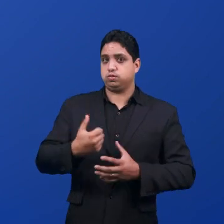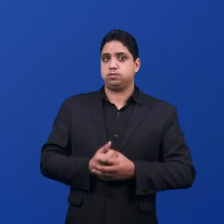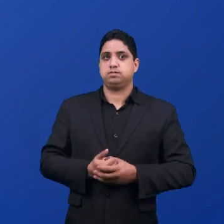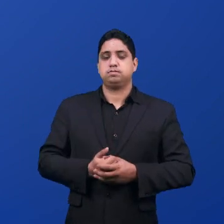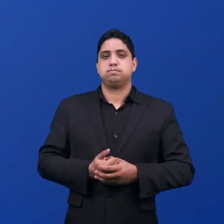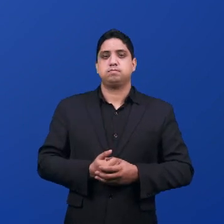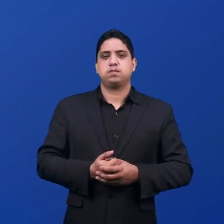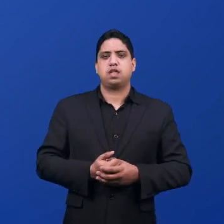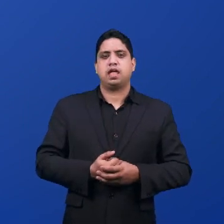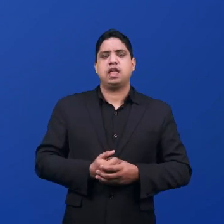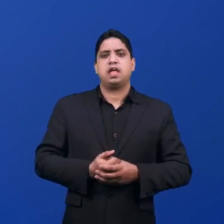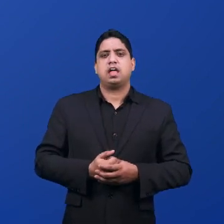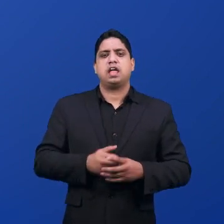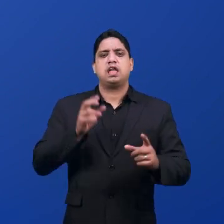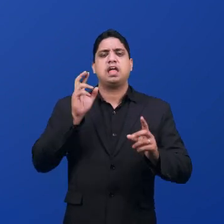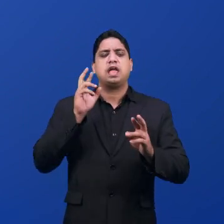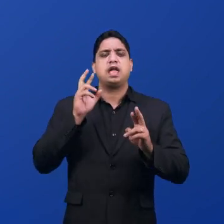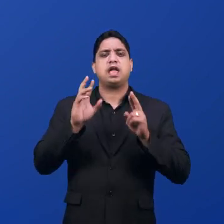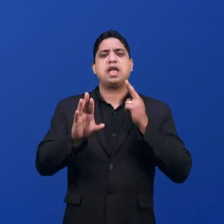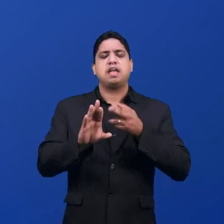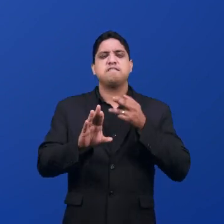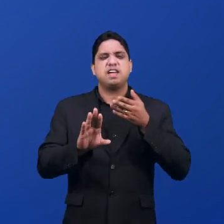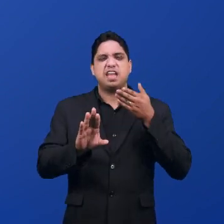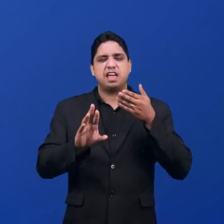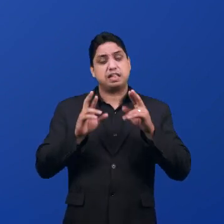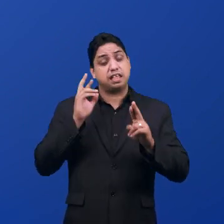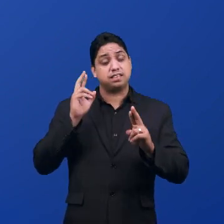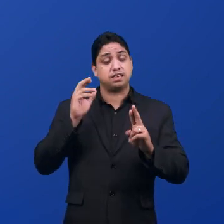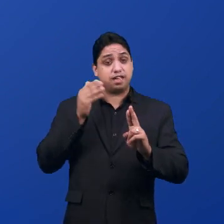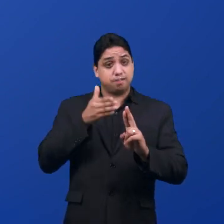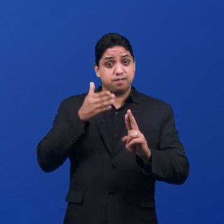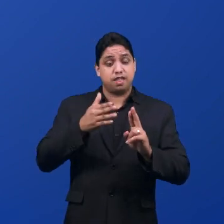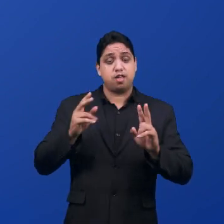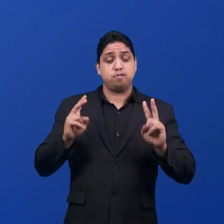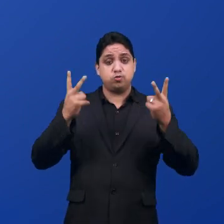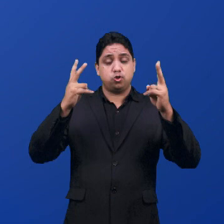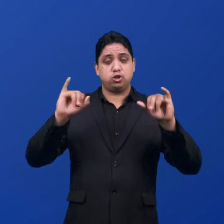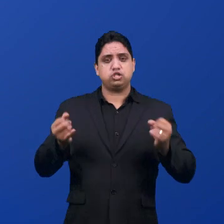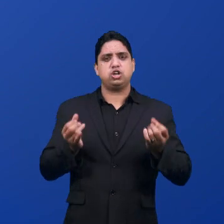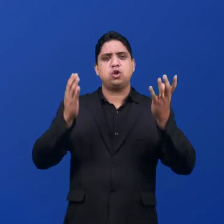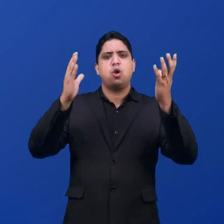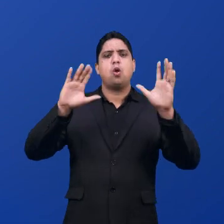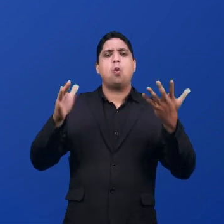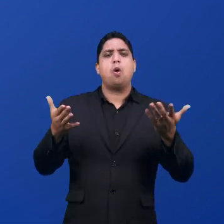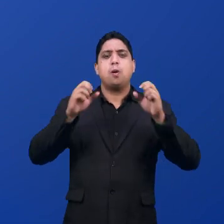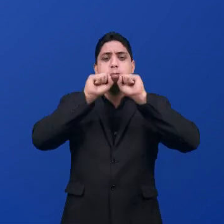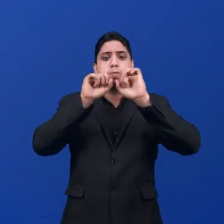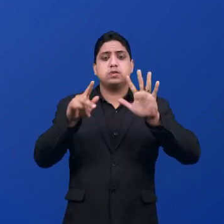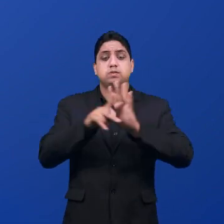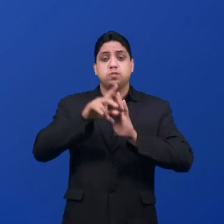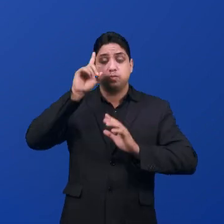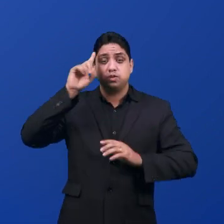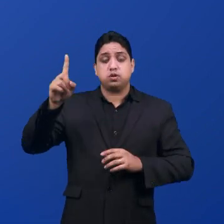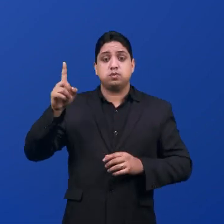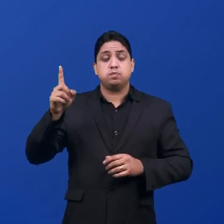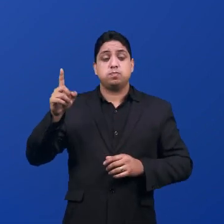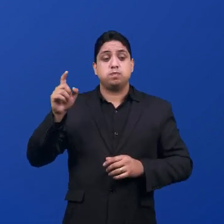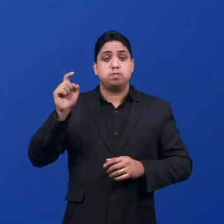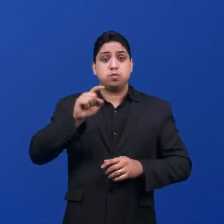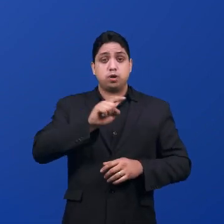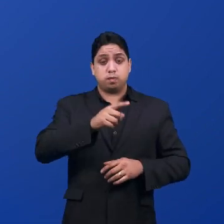question numéro 2 de l'EBD. En ayant comme référence la victoire sur Jéricho, quel est le bénéfice de la part de